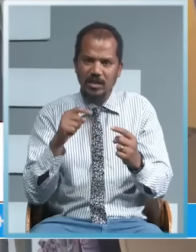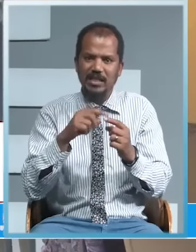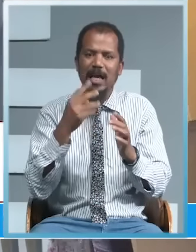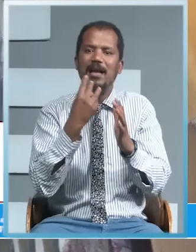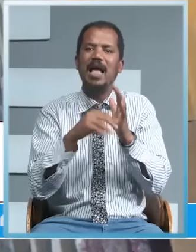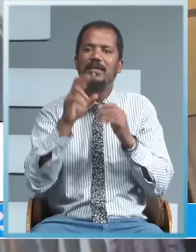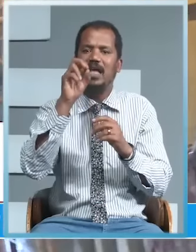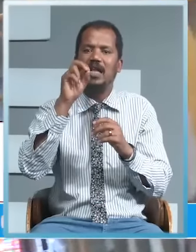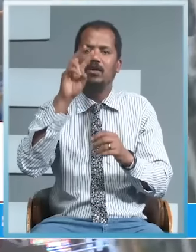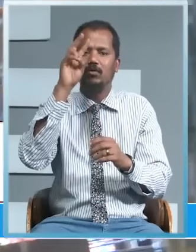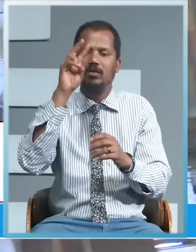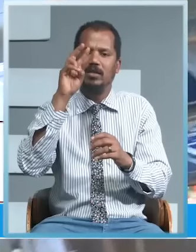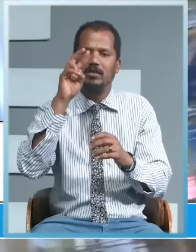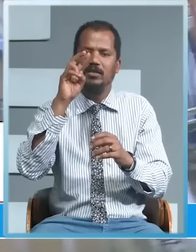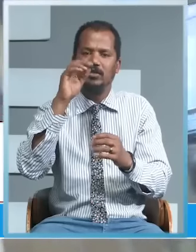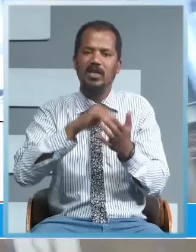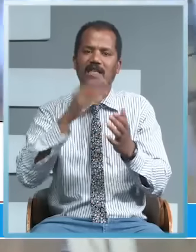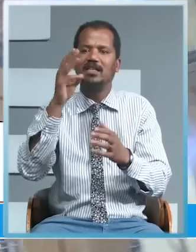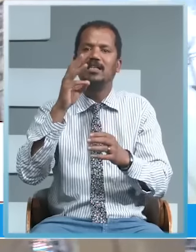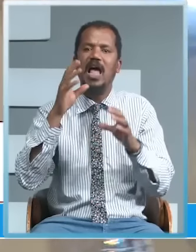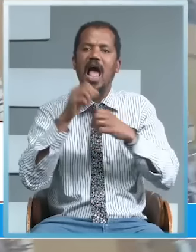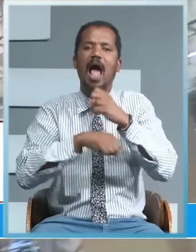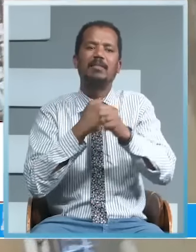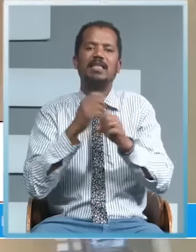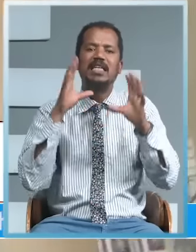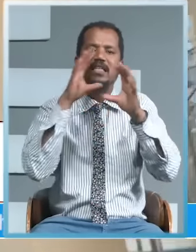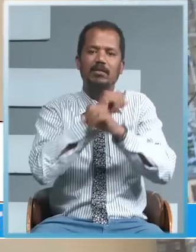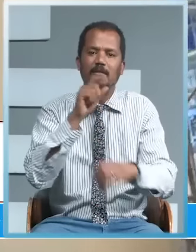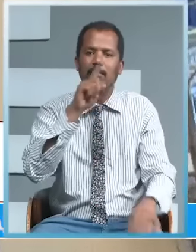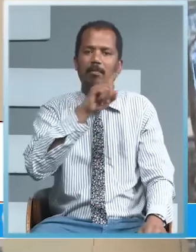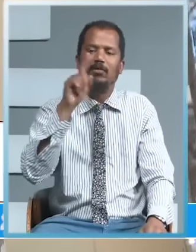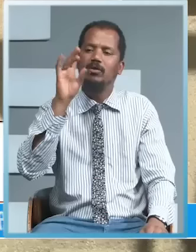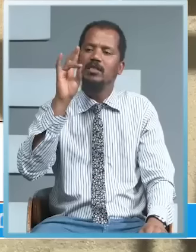መጋቢት 30/2016 ዓመተ ምህረት ድረስ ሊጠናቀቅ